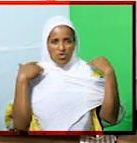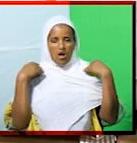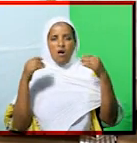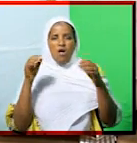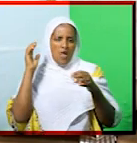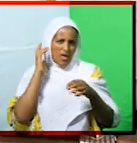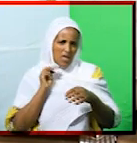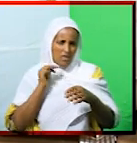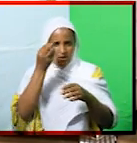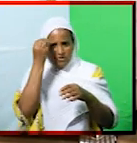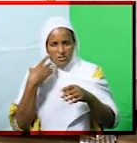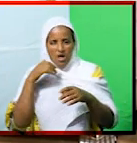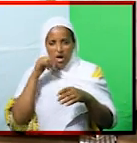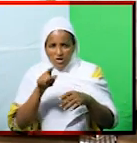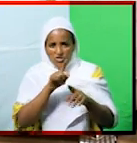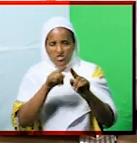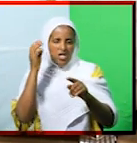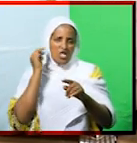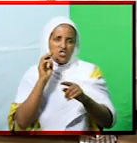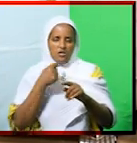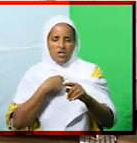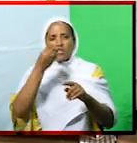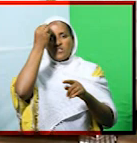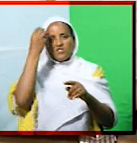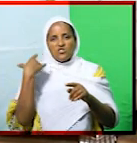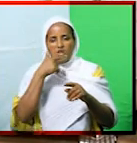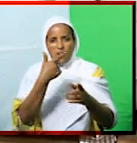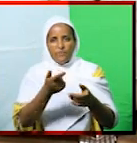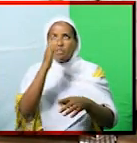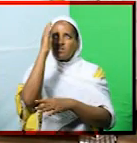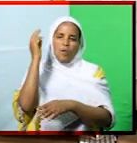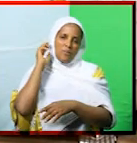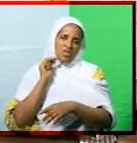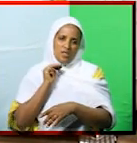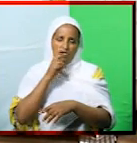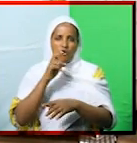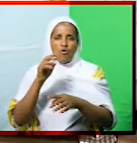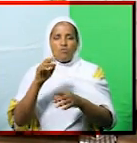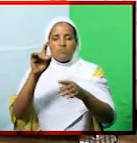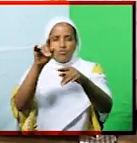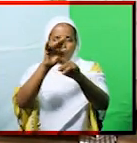ሰረው ጌጧን ትረሳለች እንጂ አንቺ ግን ጌጥሽን እኔን ረስተሽኛል ይላል። እግዚአብሔር ጌጥ ነው።